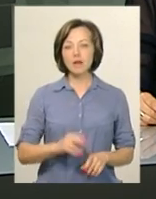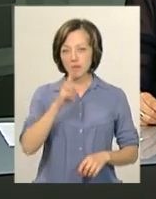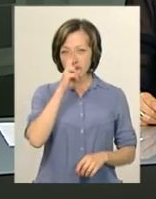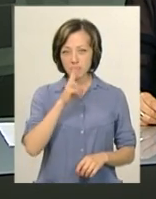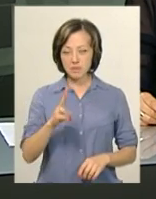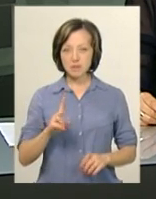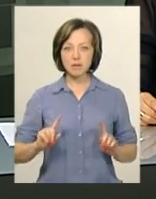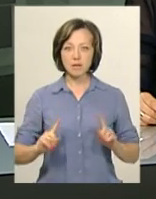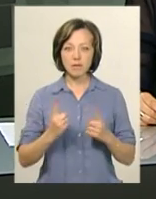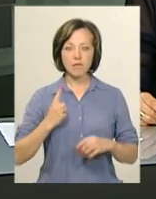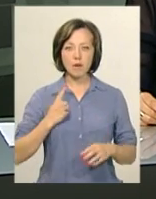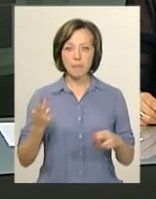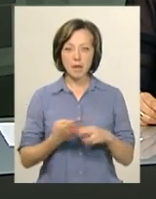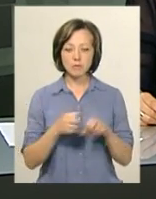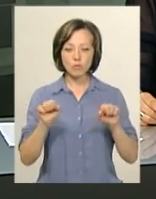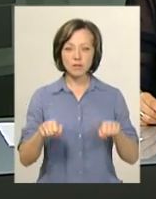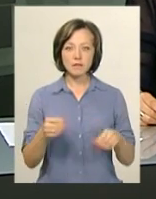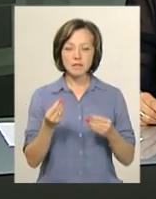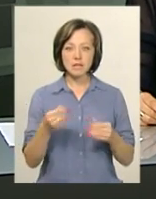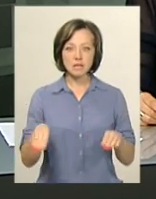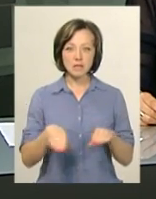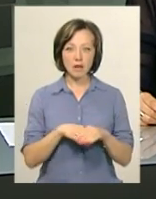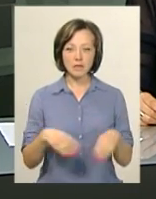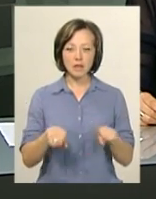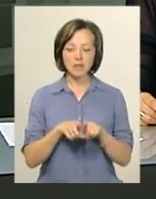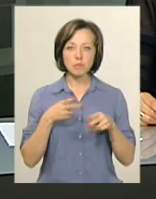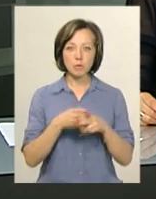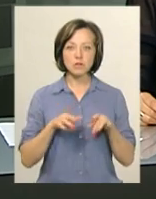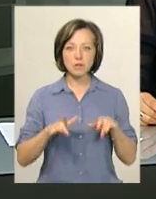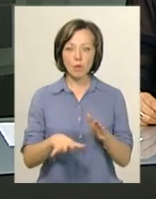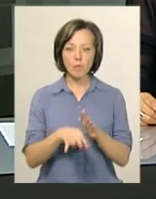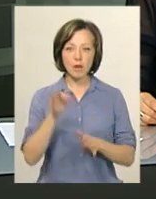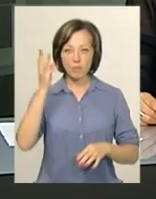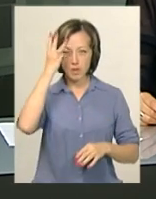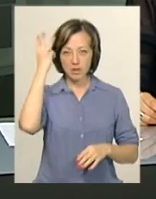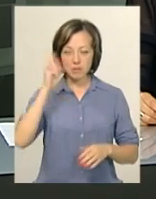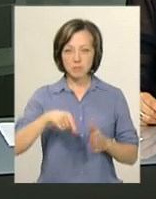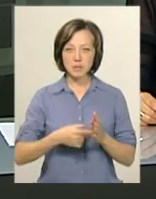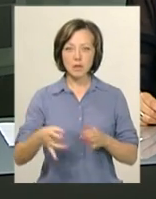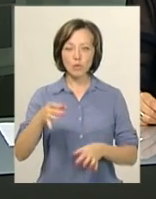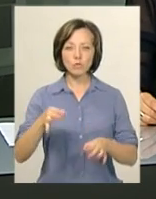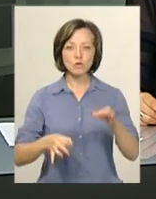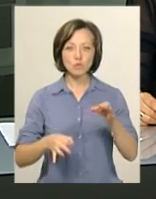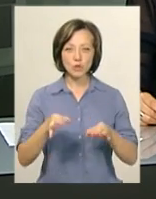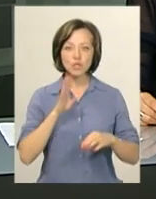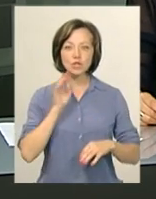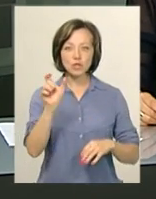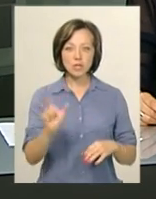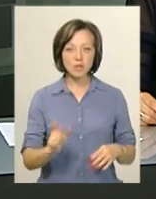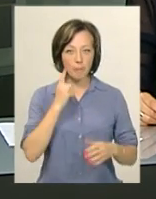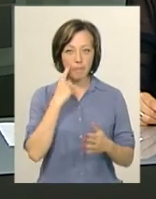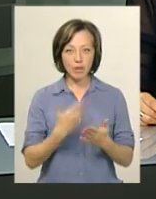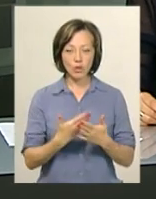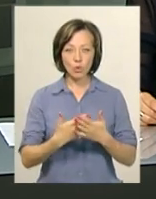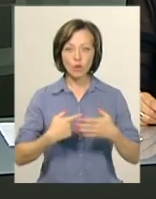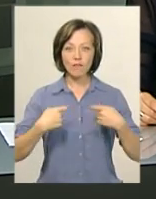2 місяці тримання під вартою без можливості внесення застави. Такий запобіжний захід обрали у Хмельницькому міськрайонному суді жінці, яку підозрюють